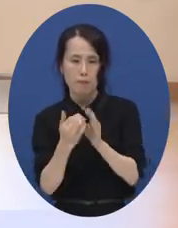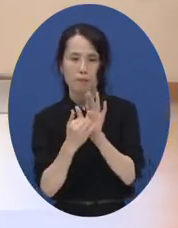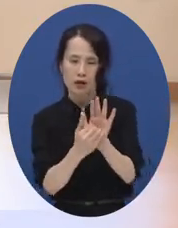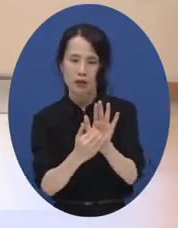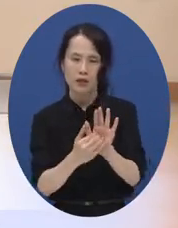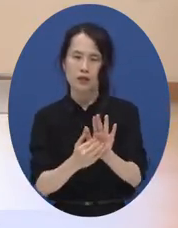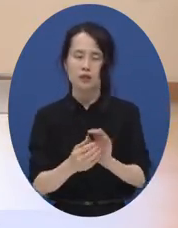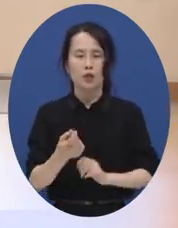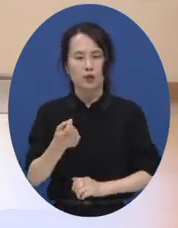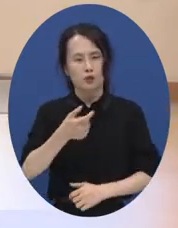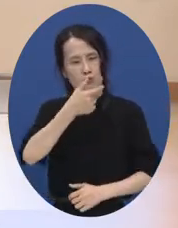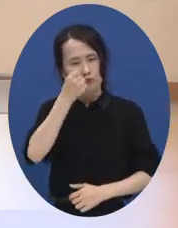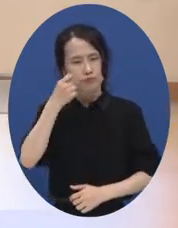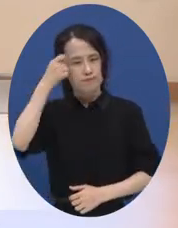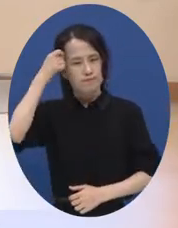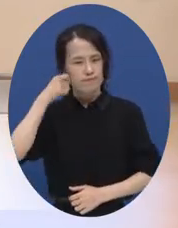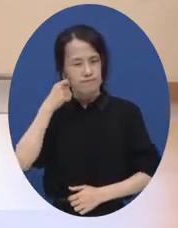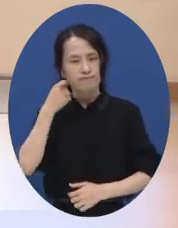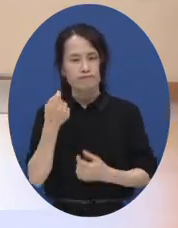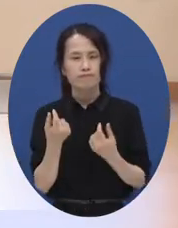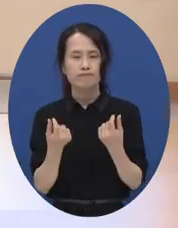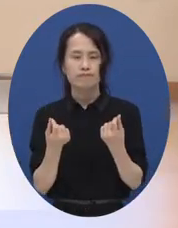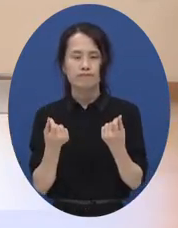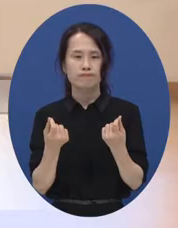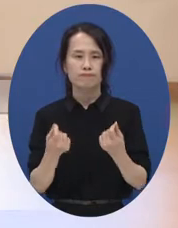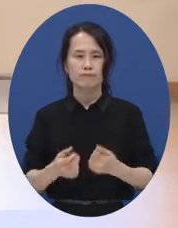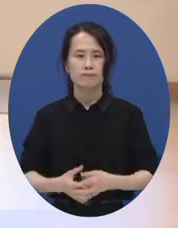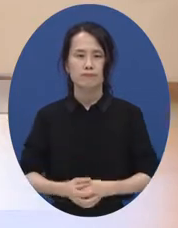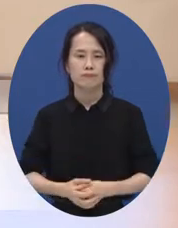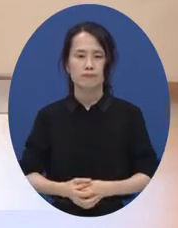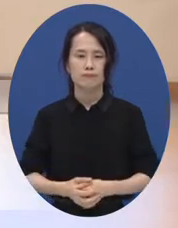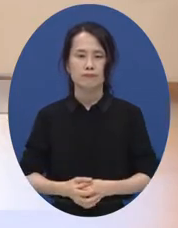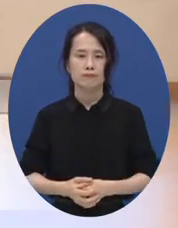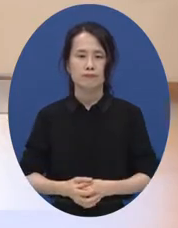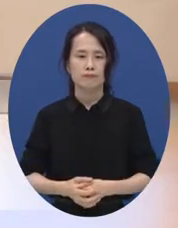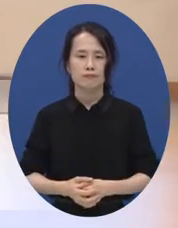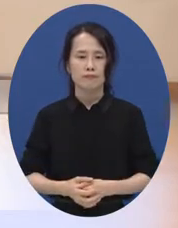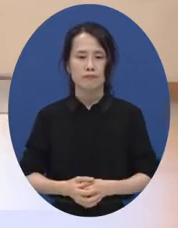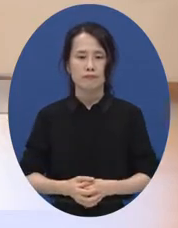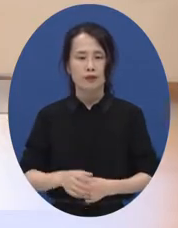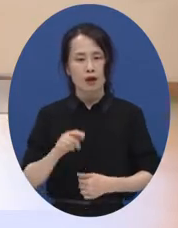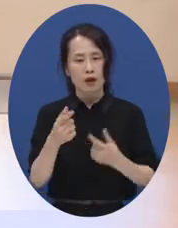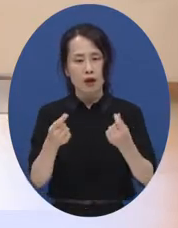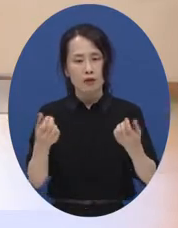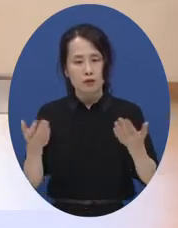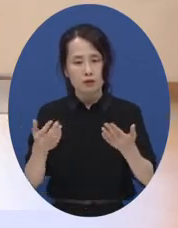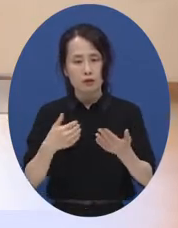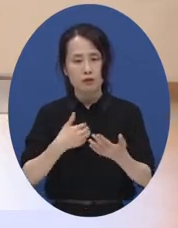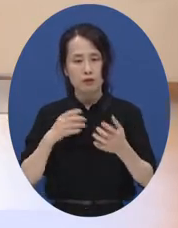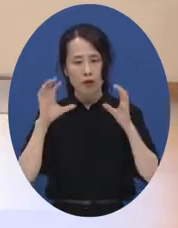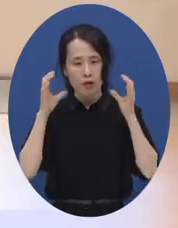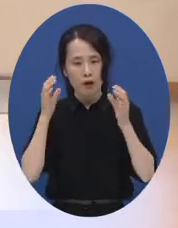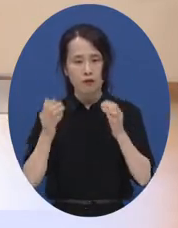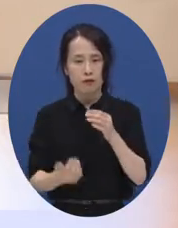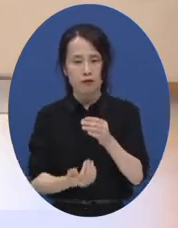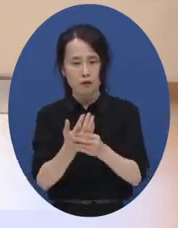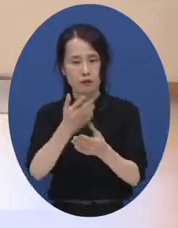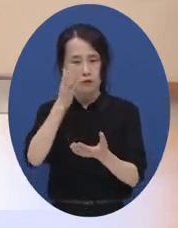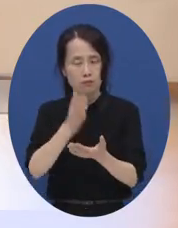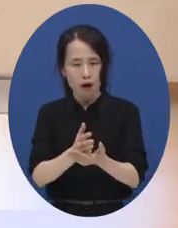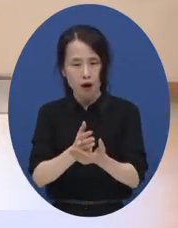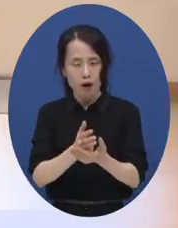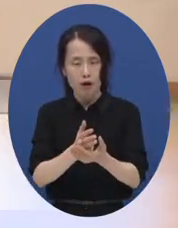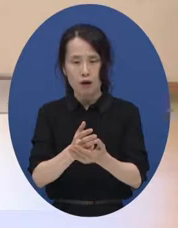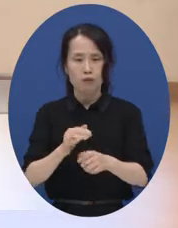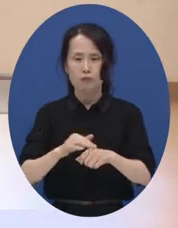수 있기에는 조금 어렵지 않나라고 좀 생각을 하고 있습니다. 아무래도 뭐 그런 일들이 내 아이가